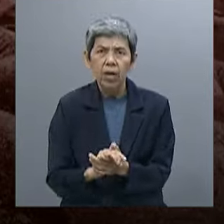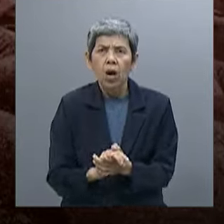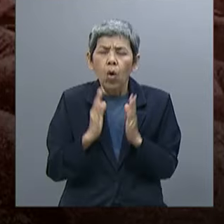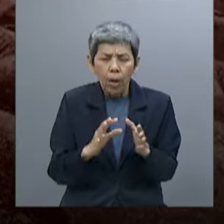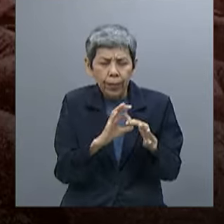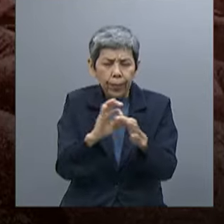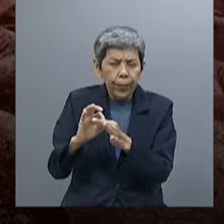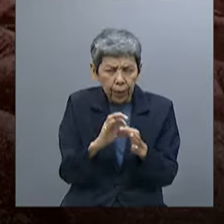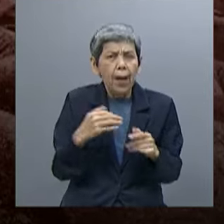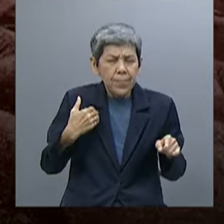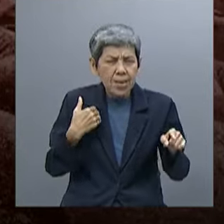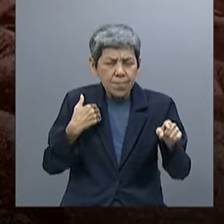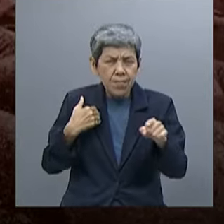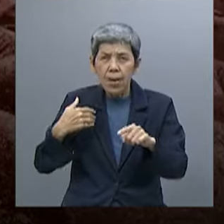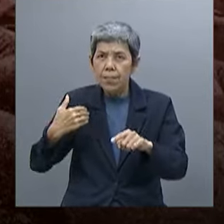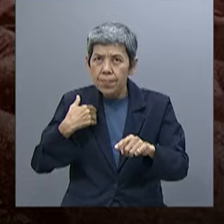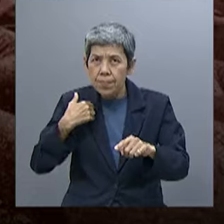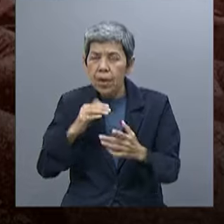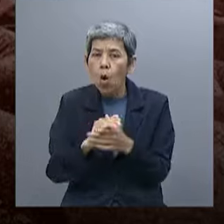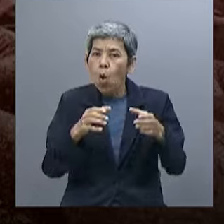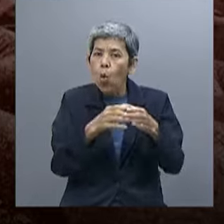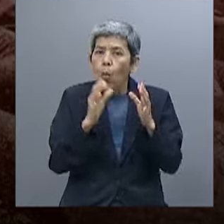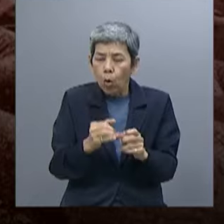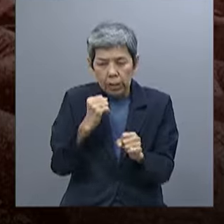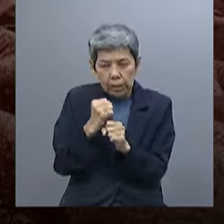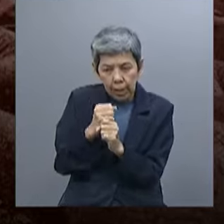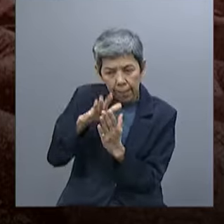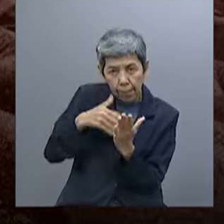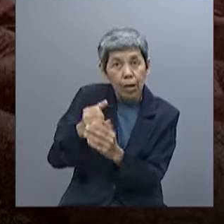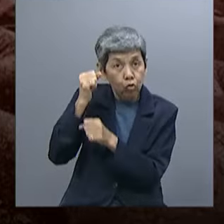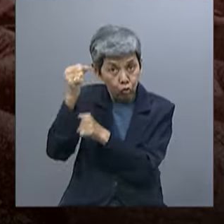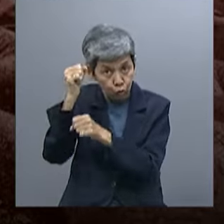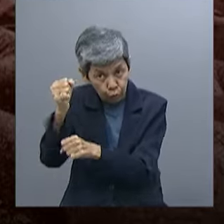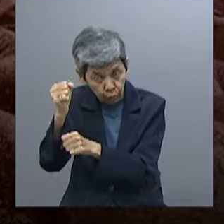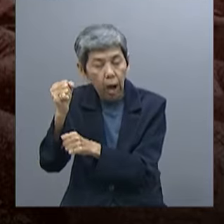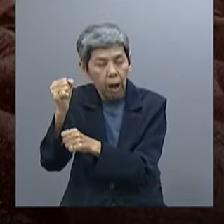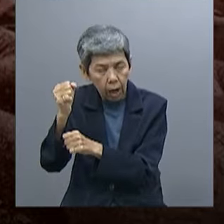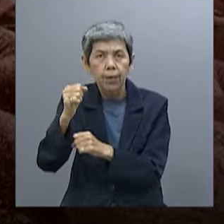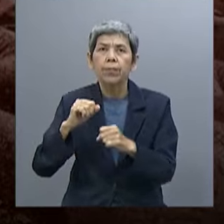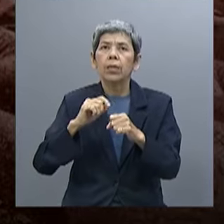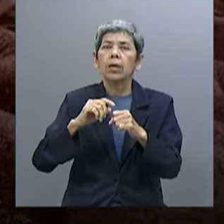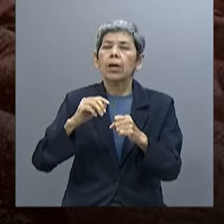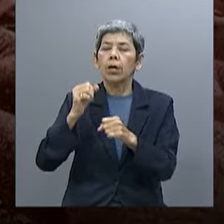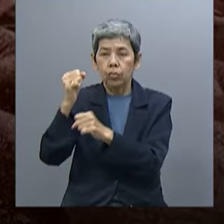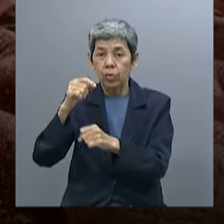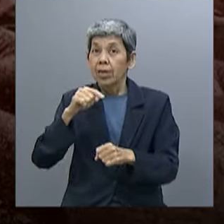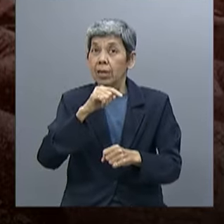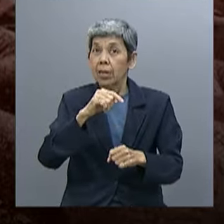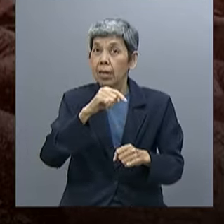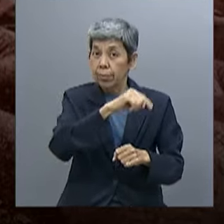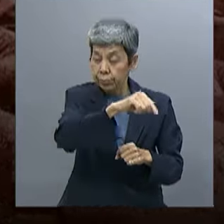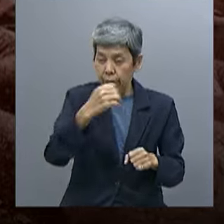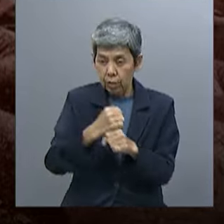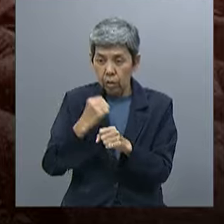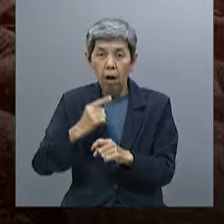อื่นก็ยังมีนะครับอย่างเช่นกลุ่มคนที่วางแผนในการชุมนุมในวันนั้นนะครับนอกเหนือจากผู้ที่เค